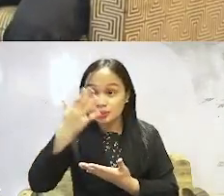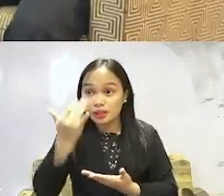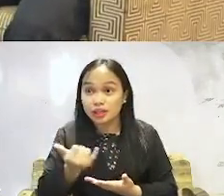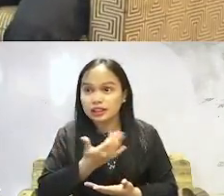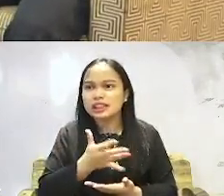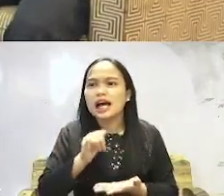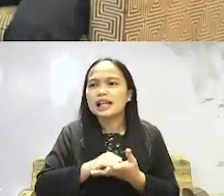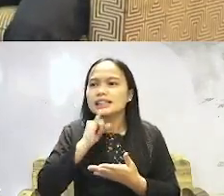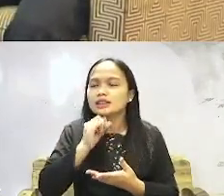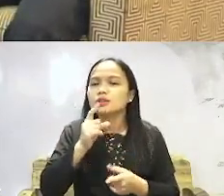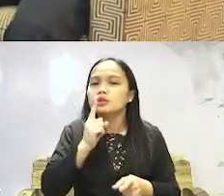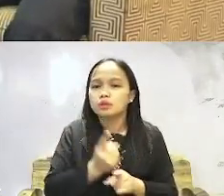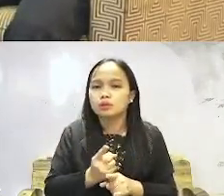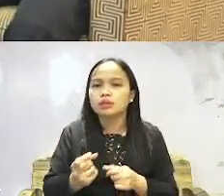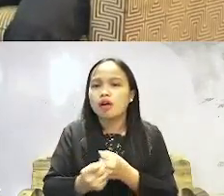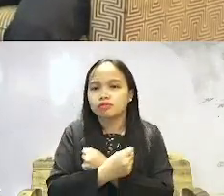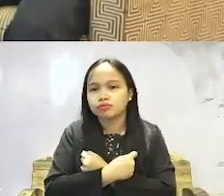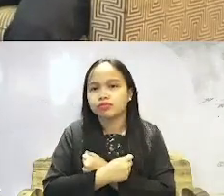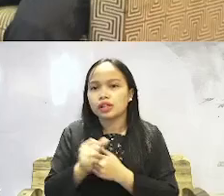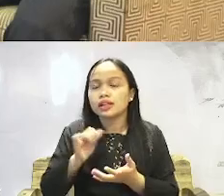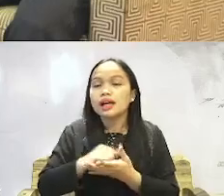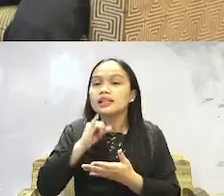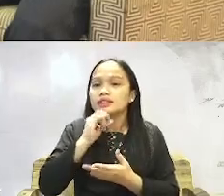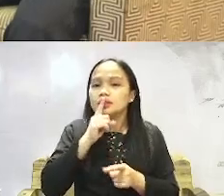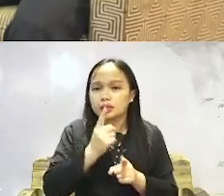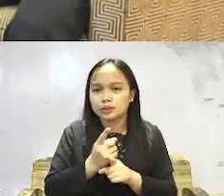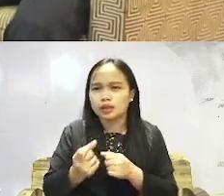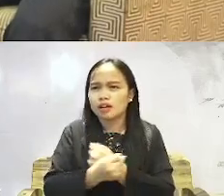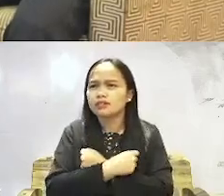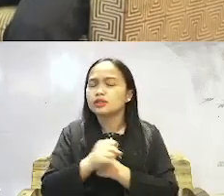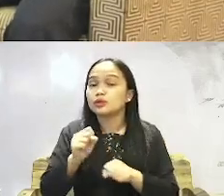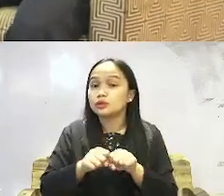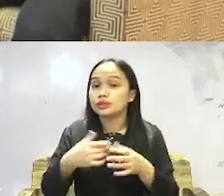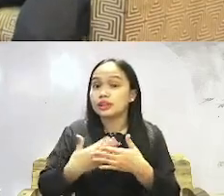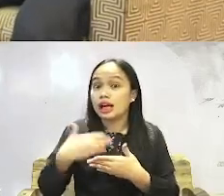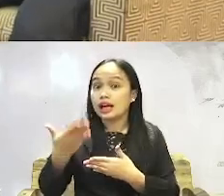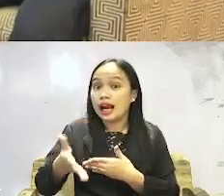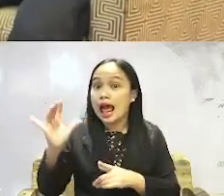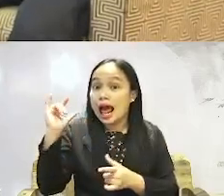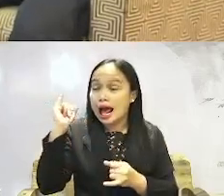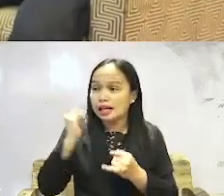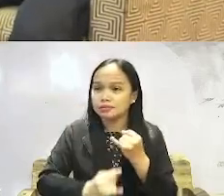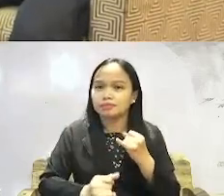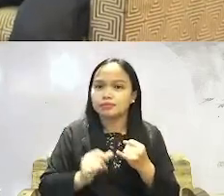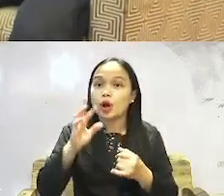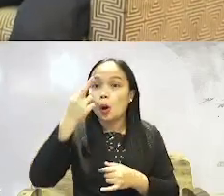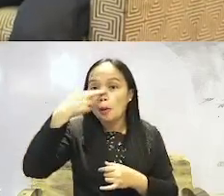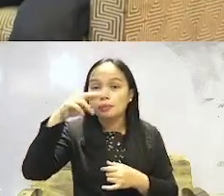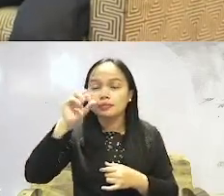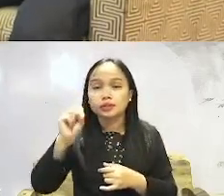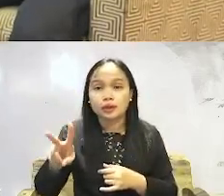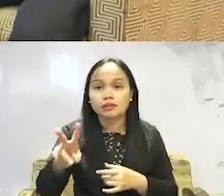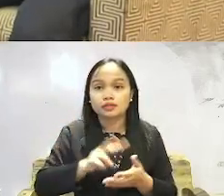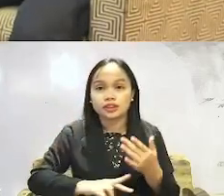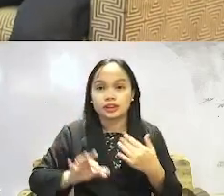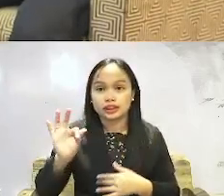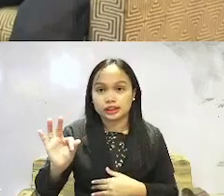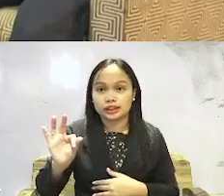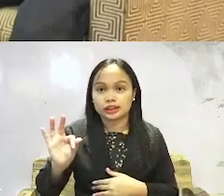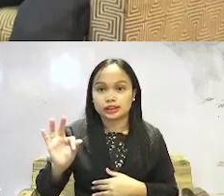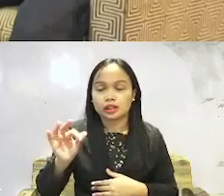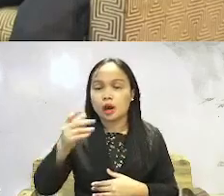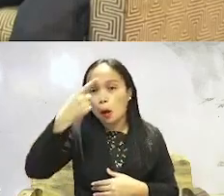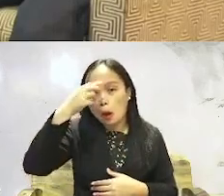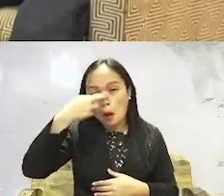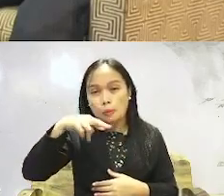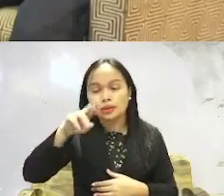ang totoong pagmamahal. Yan ang totoong pagmamahal. Then, last week, Romans chapter 12 verse 9. Romans chapter